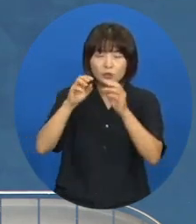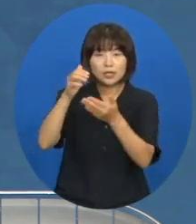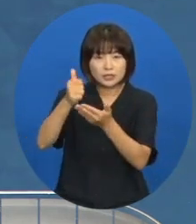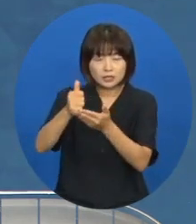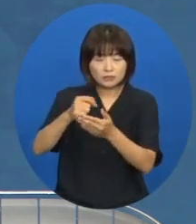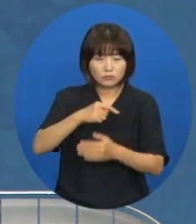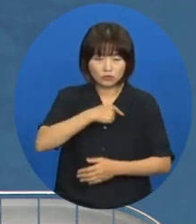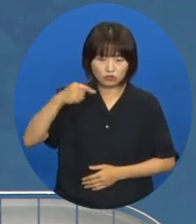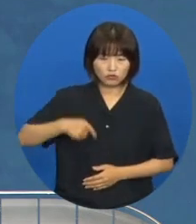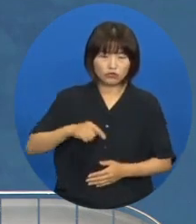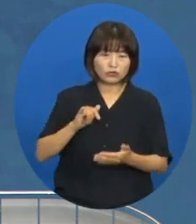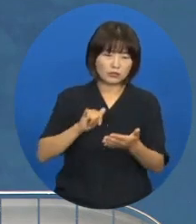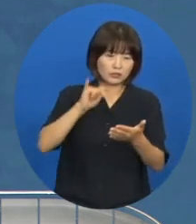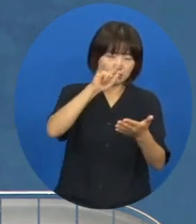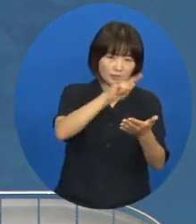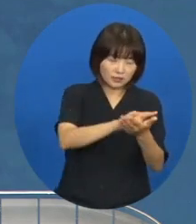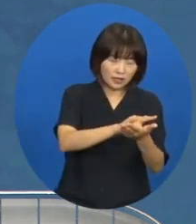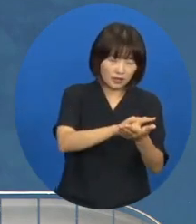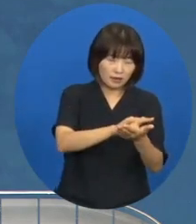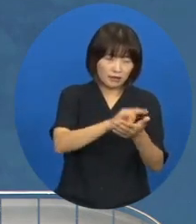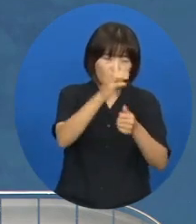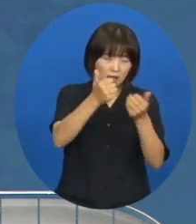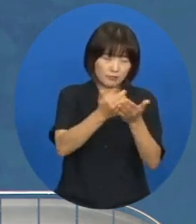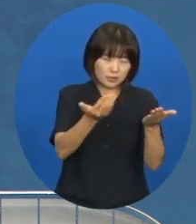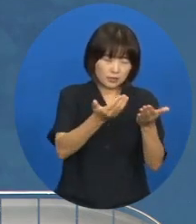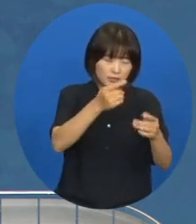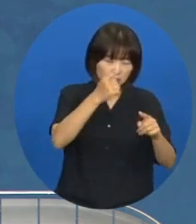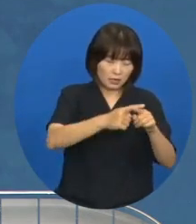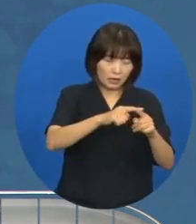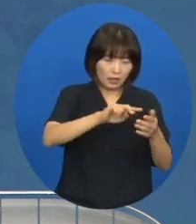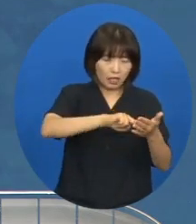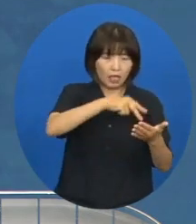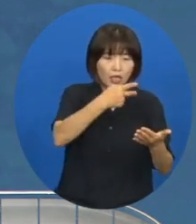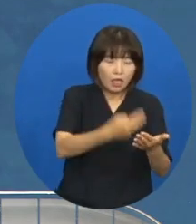하시다가 쓰러지셨어요. 그럴 수밖에 없었어요.